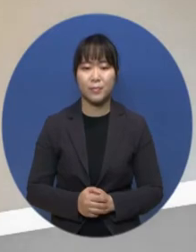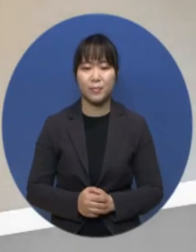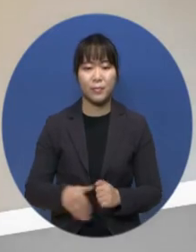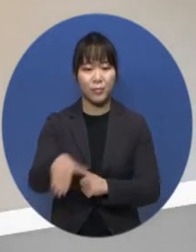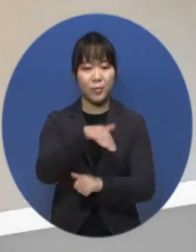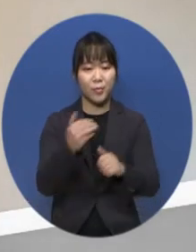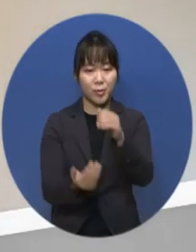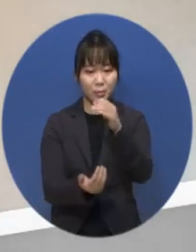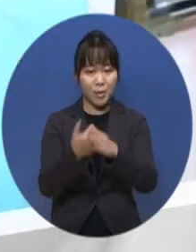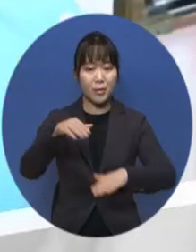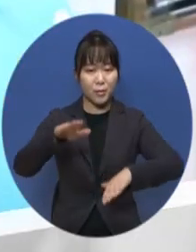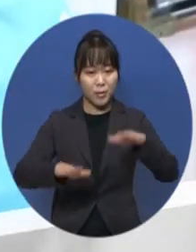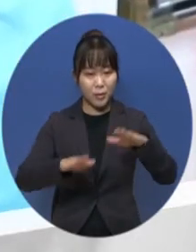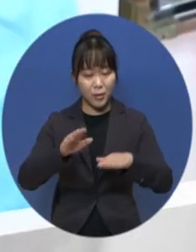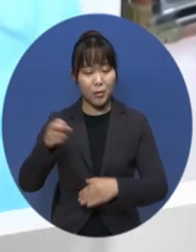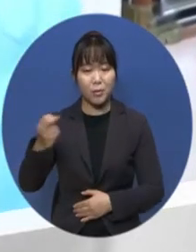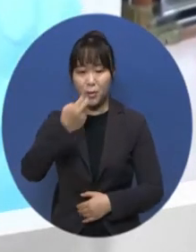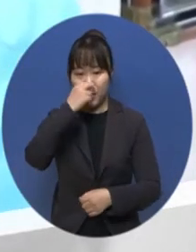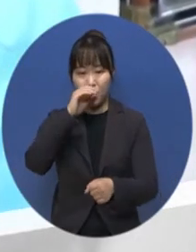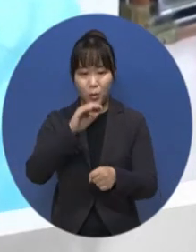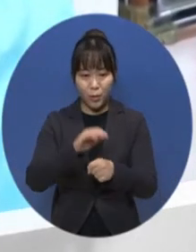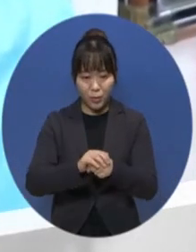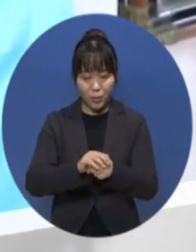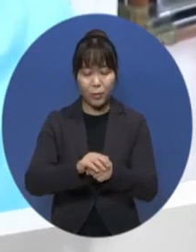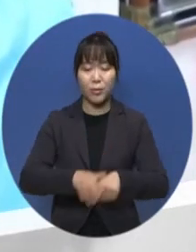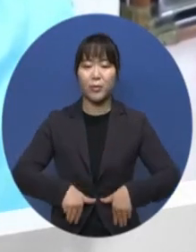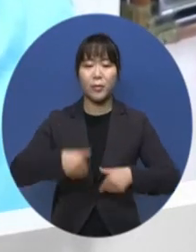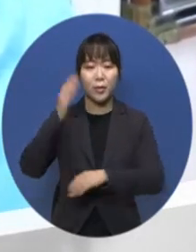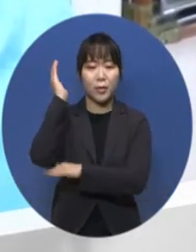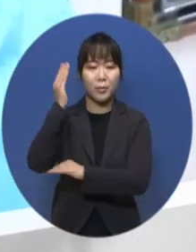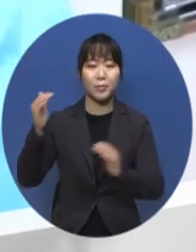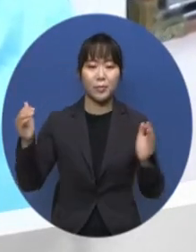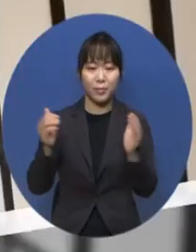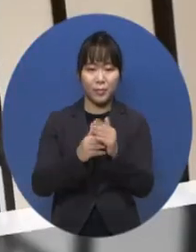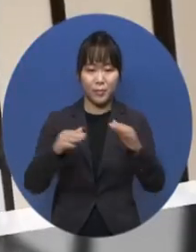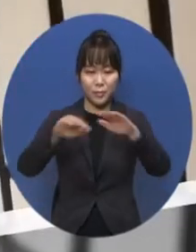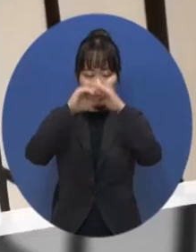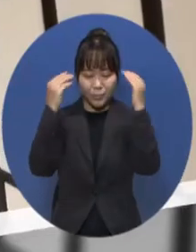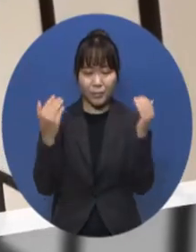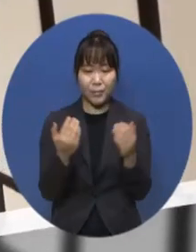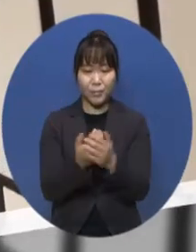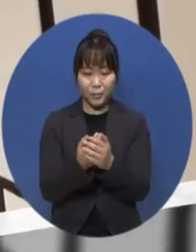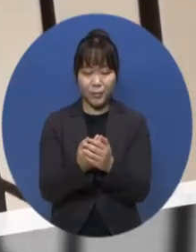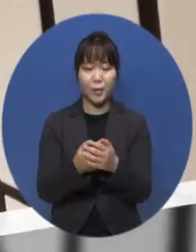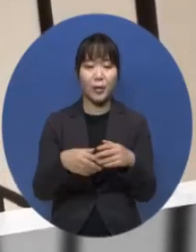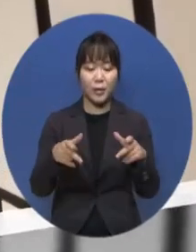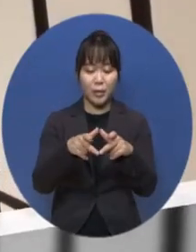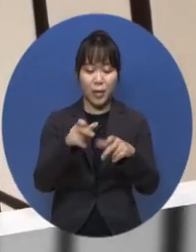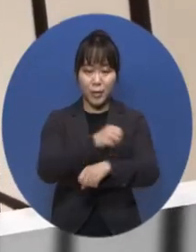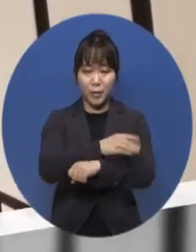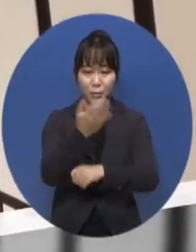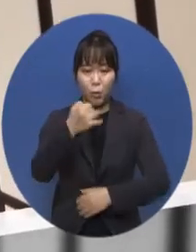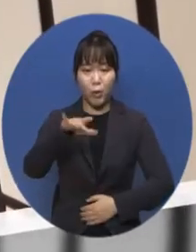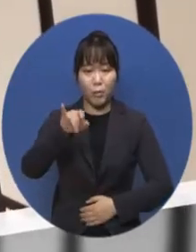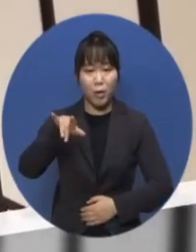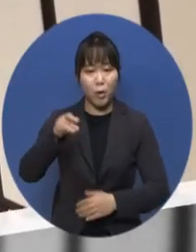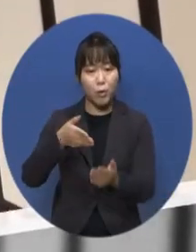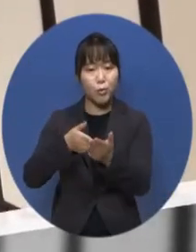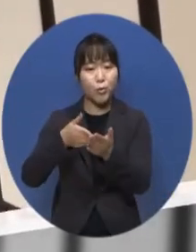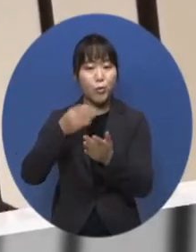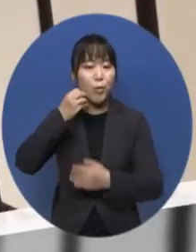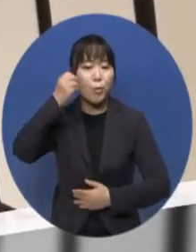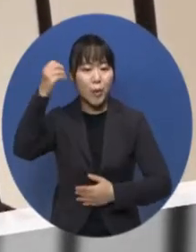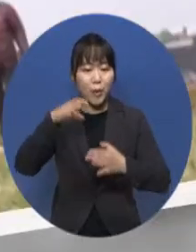우리 주변에서 일어나는 불공정한 사례부터 억울한 사연, 따뜻한 미담까지 장애인신문과